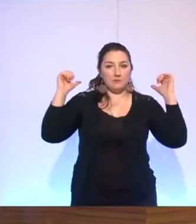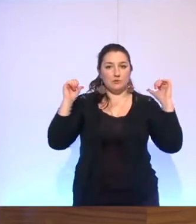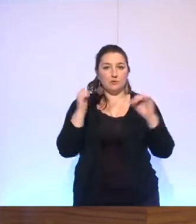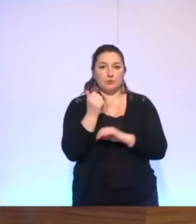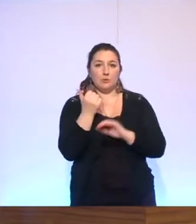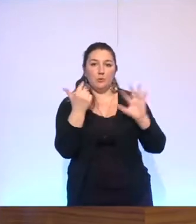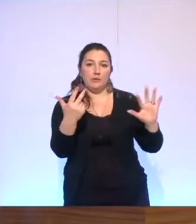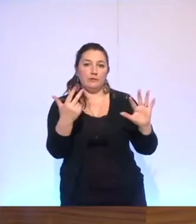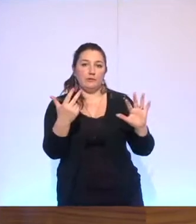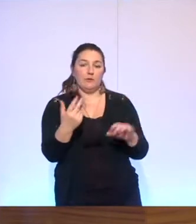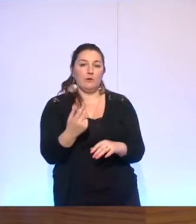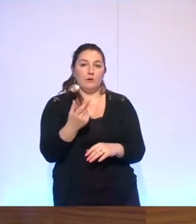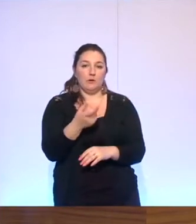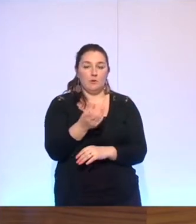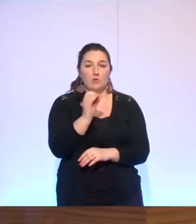nuls.